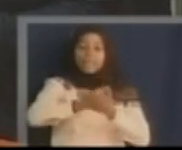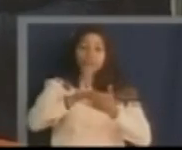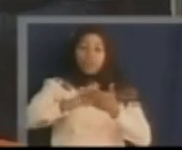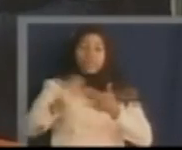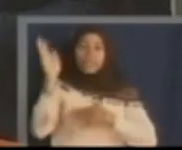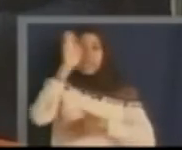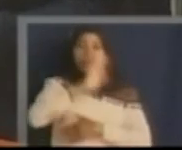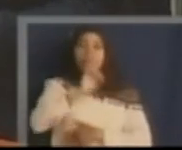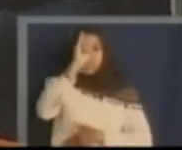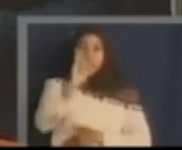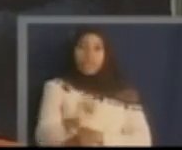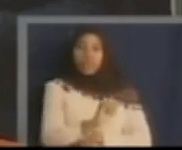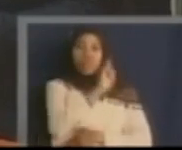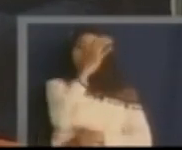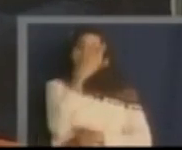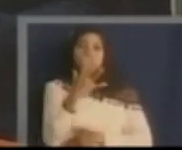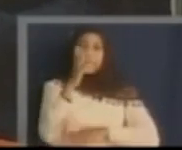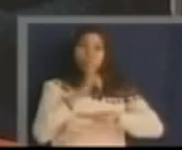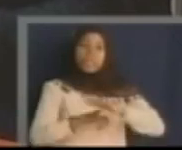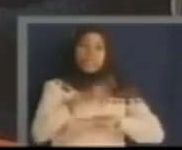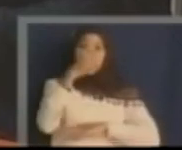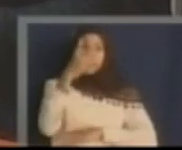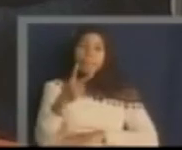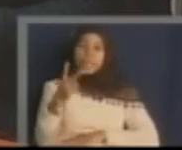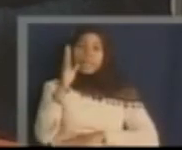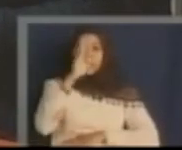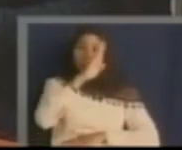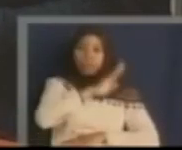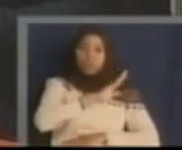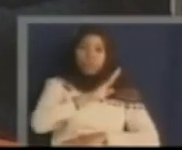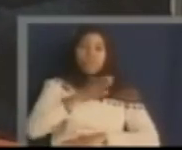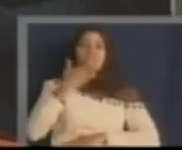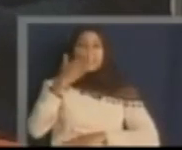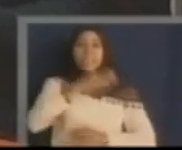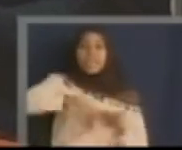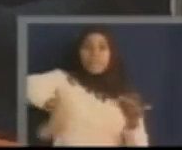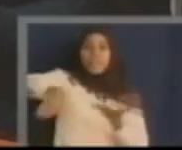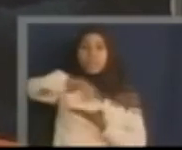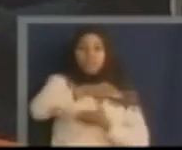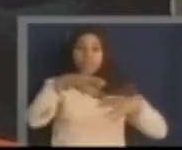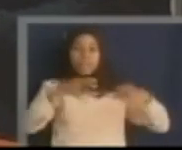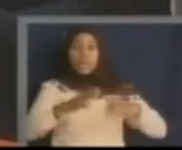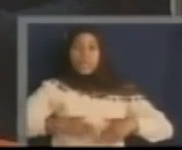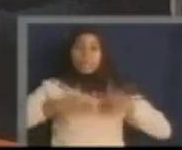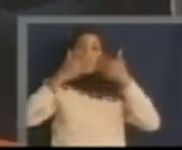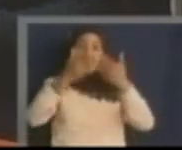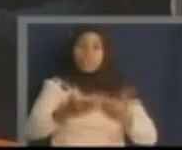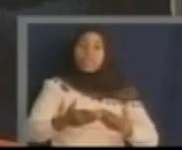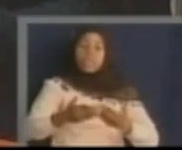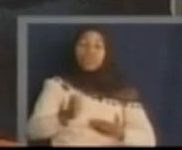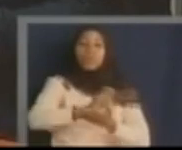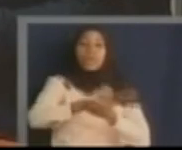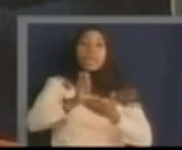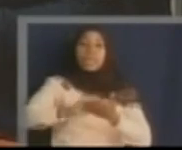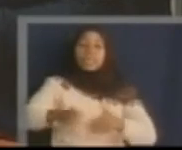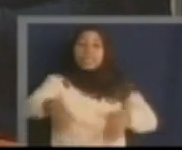Jumatano saa 2 asubuhi taarifa zote za kamati ziwasilishwe kwa katibu wa bunge maalum,